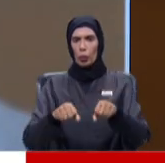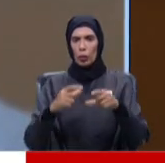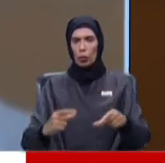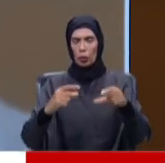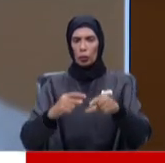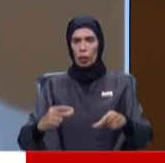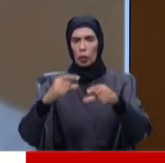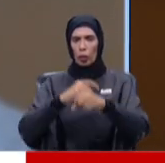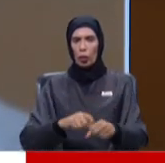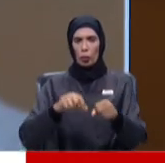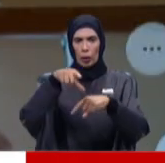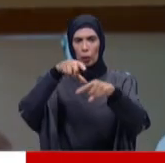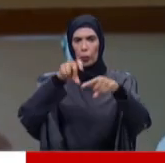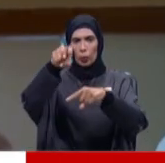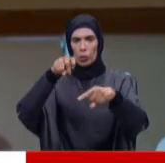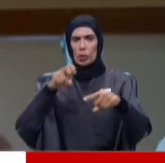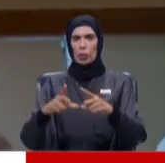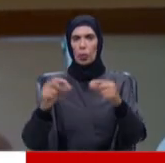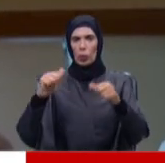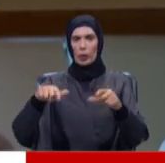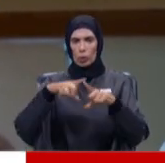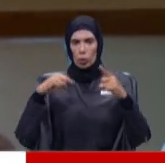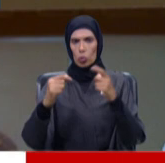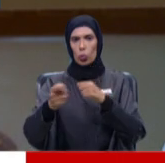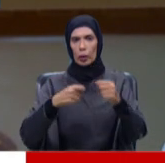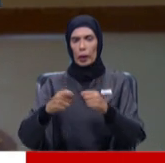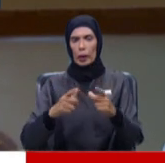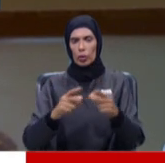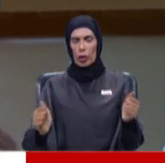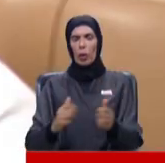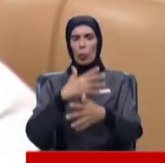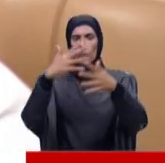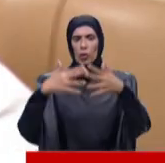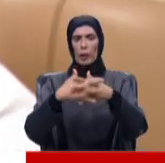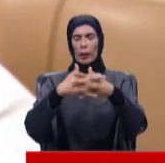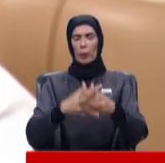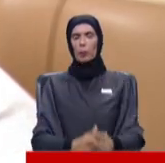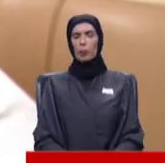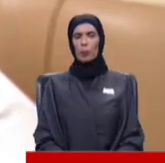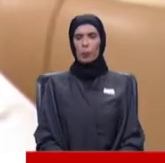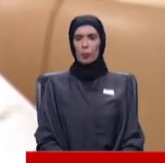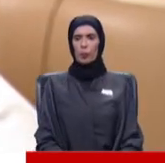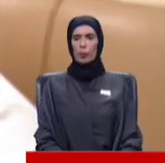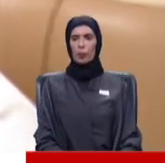ومدراء الإدارات الضريبية بدول المجلس ولجنة السوق الخليجية المشتركة.